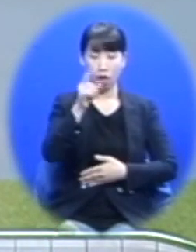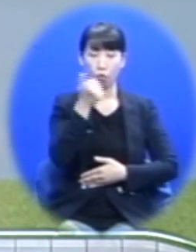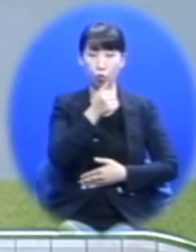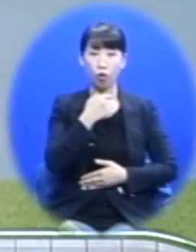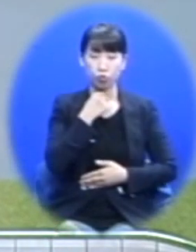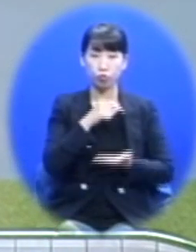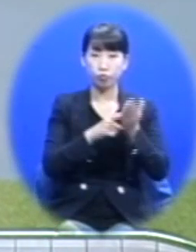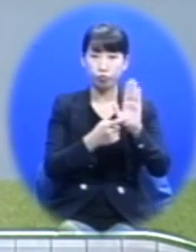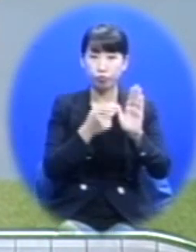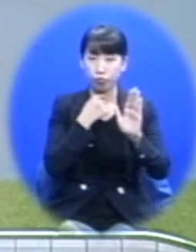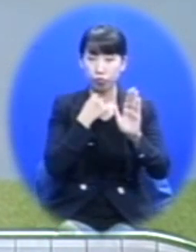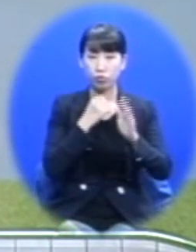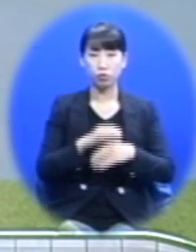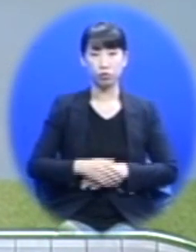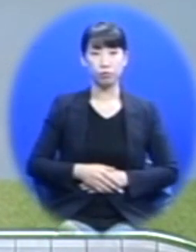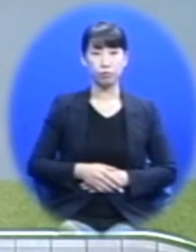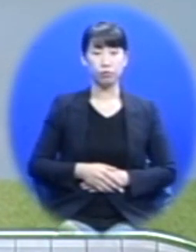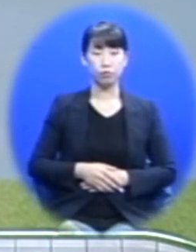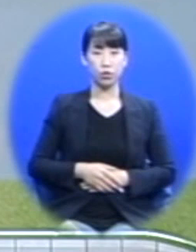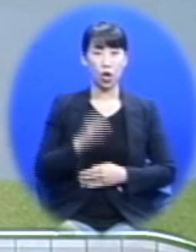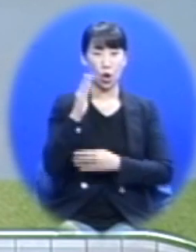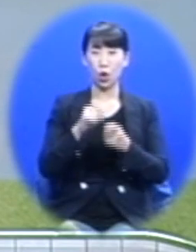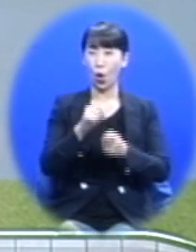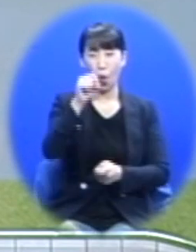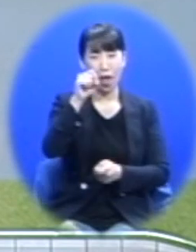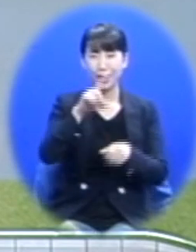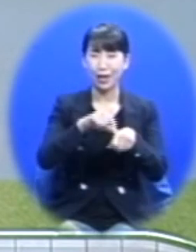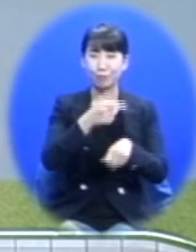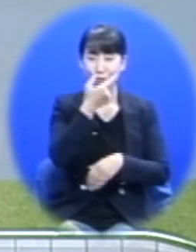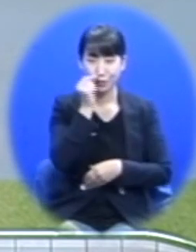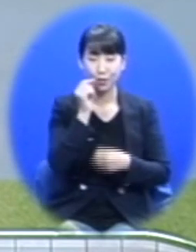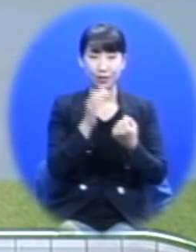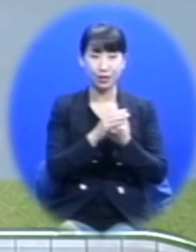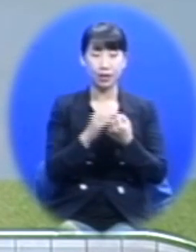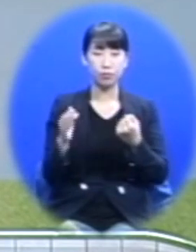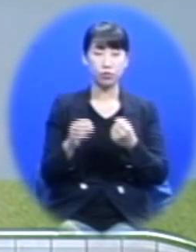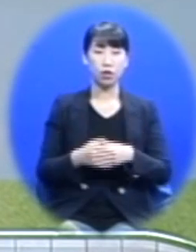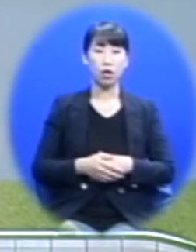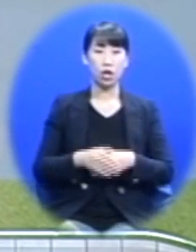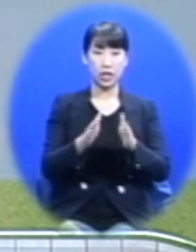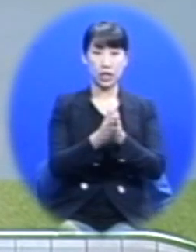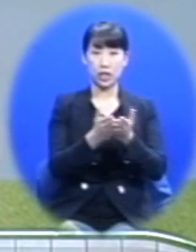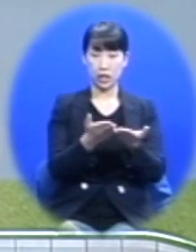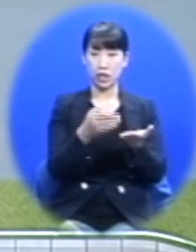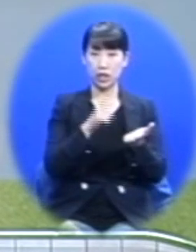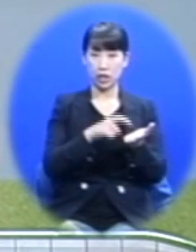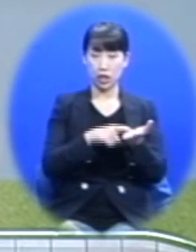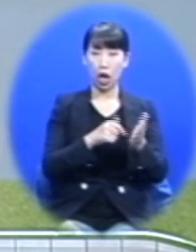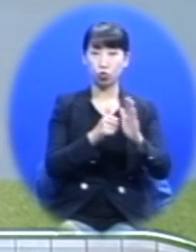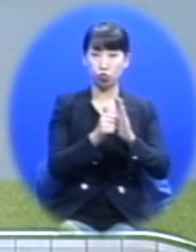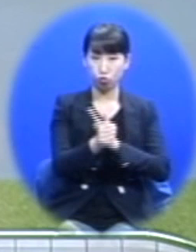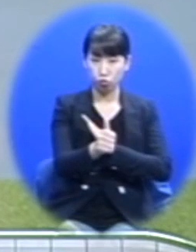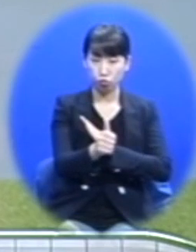합니다. 설교를 오랜 시간 할 수가 없기 때문에 오늘 이 말씀대로 정말 살았던 어떤 한 사람을